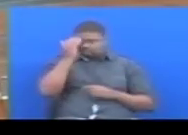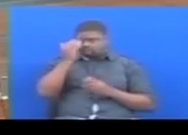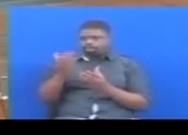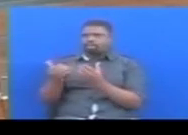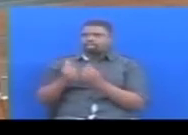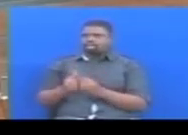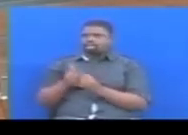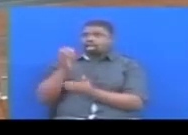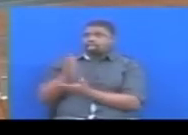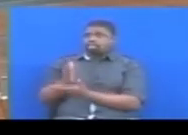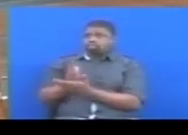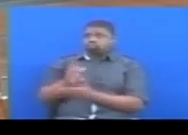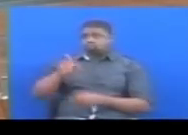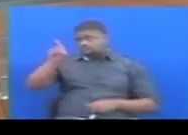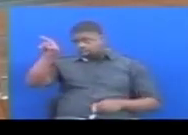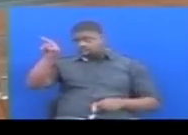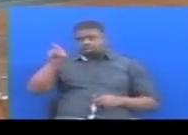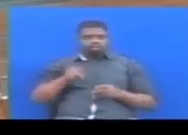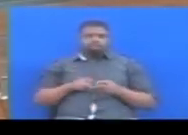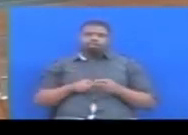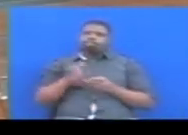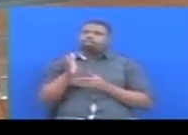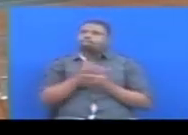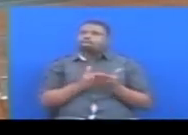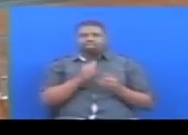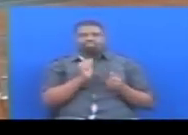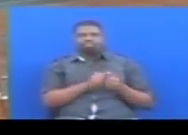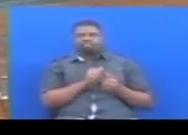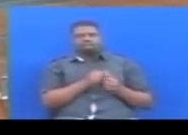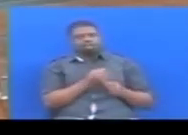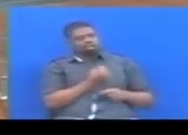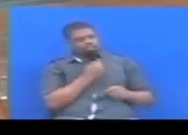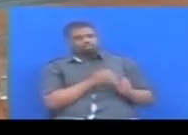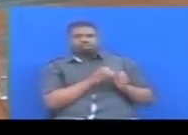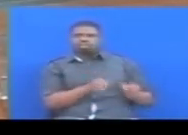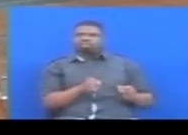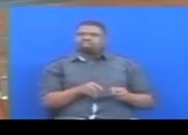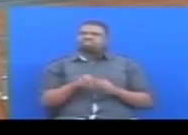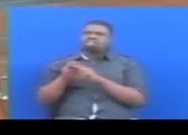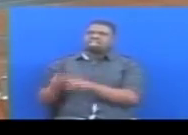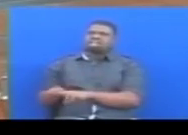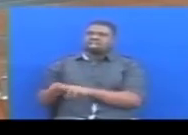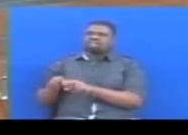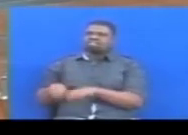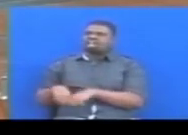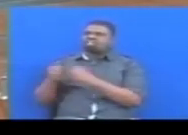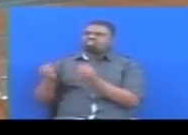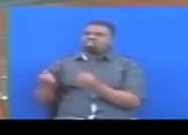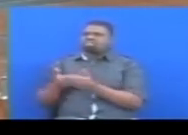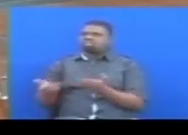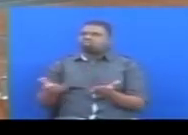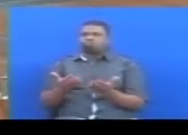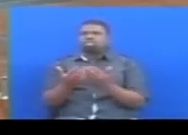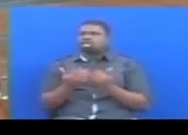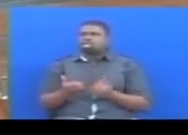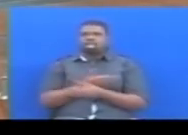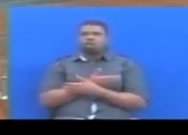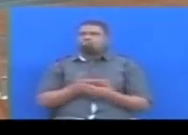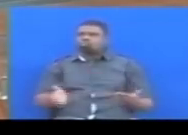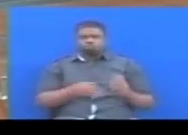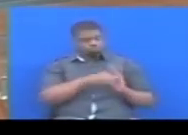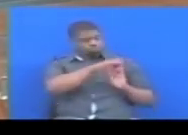halisi ambayo yako kule. Kwa hiyo ulikuta baadhi ya vifaa, dawa na vitendanishi vina China kwa sababu uhitaji haukuwepo.